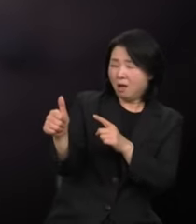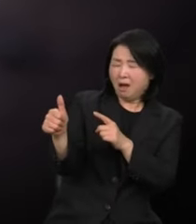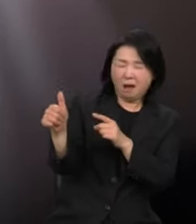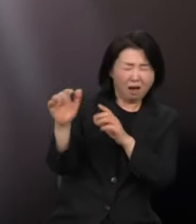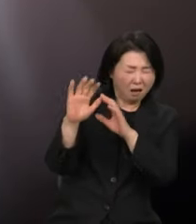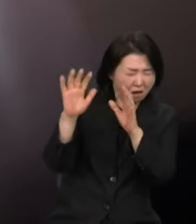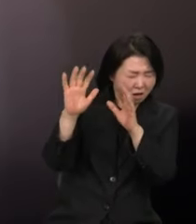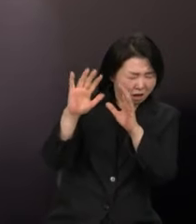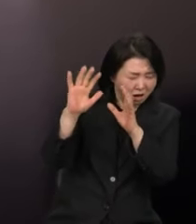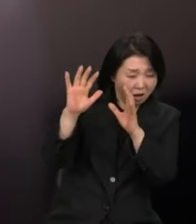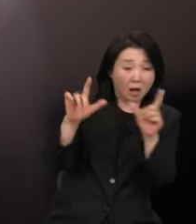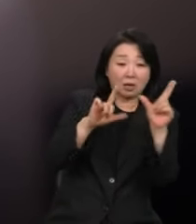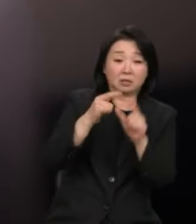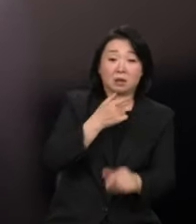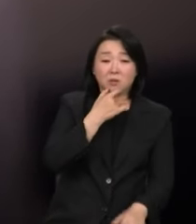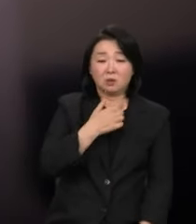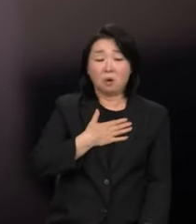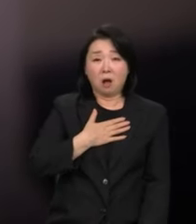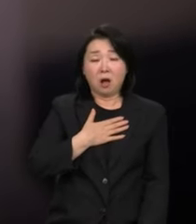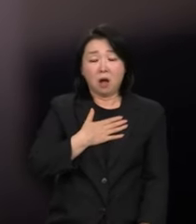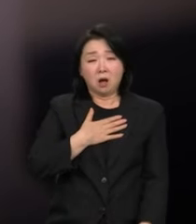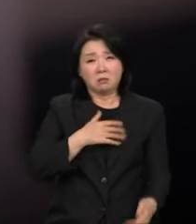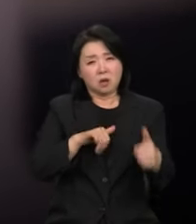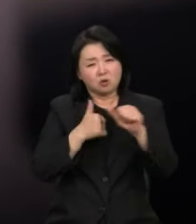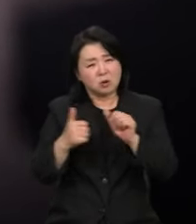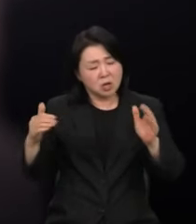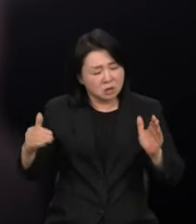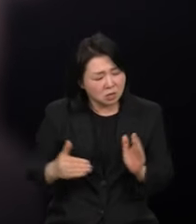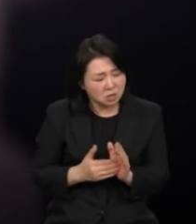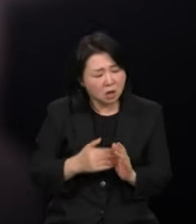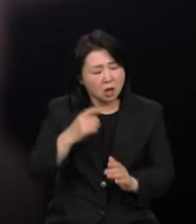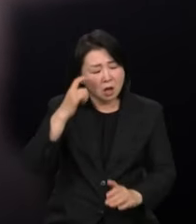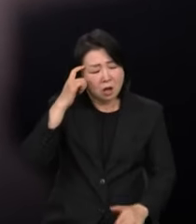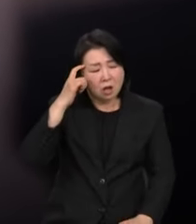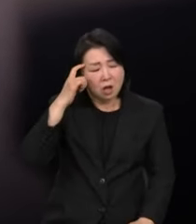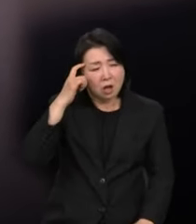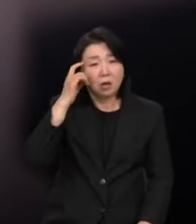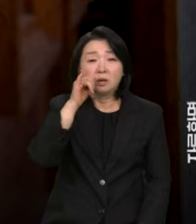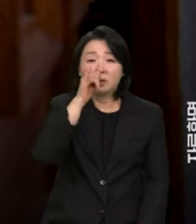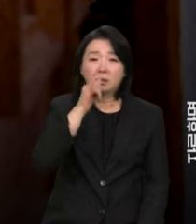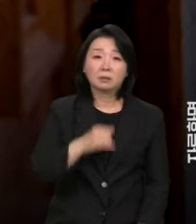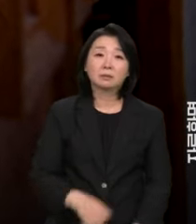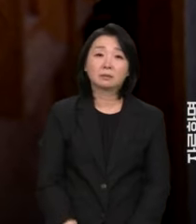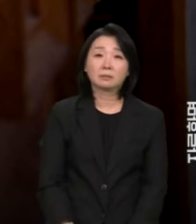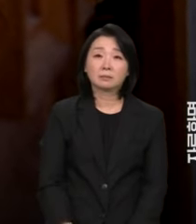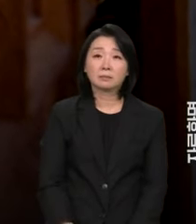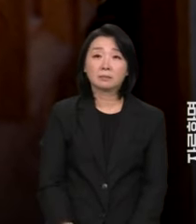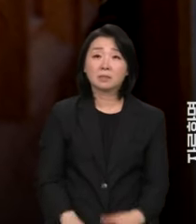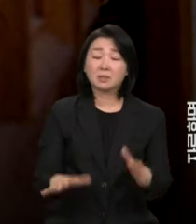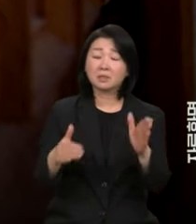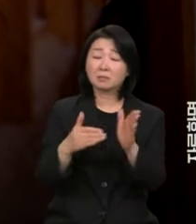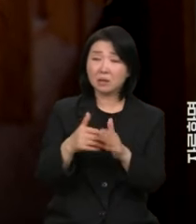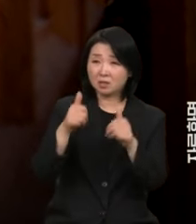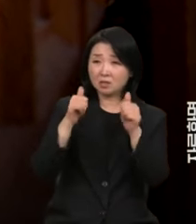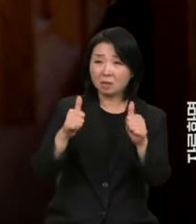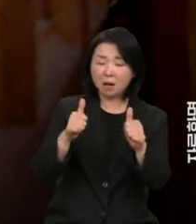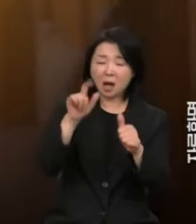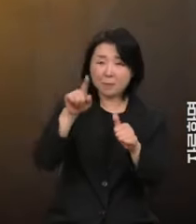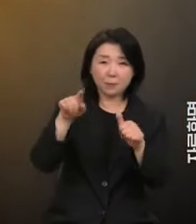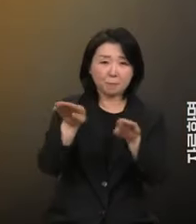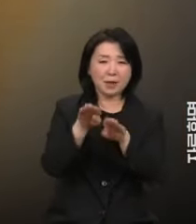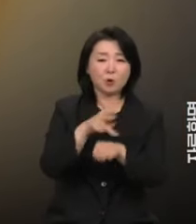싫어서 이거는 내가 죽어야만 끝나겠다 이런 생각이 들어서 단 한 번도 재판을 빠지지 않은